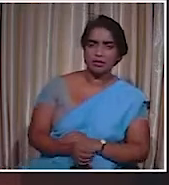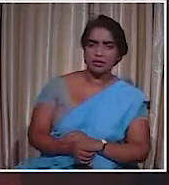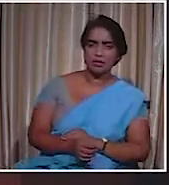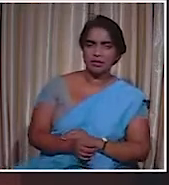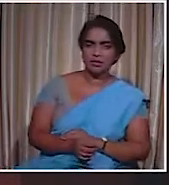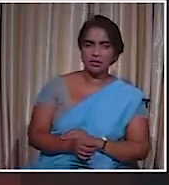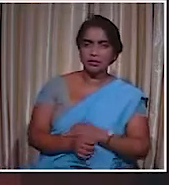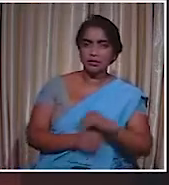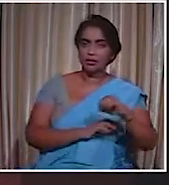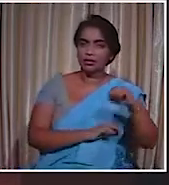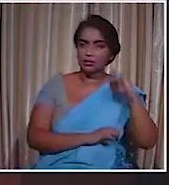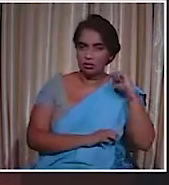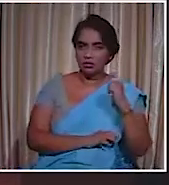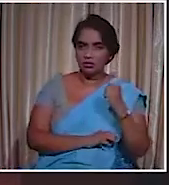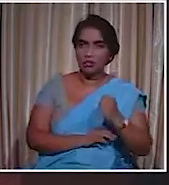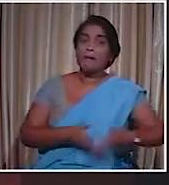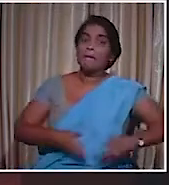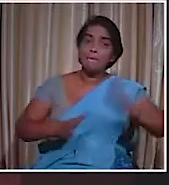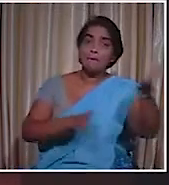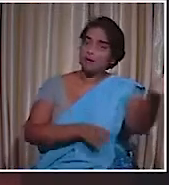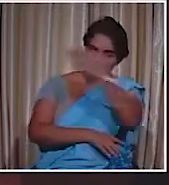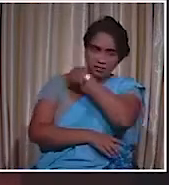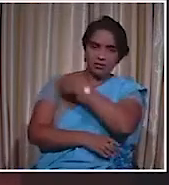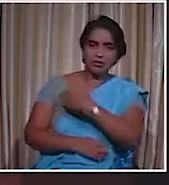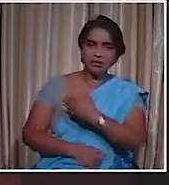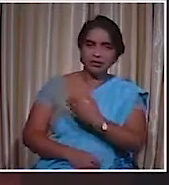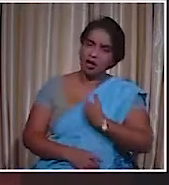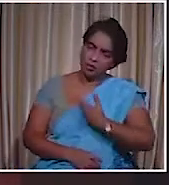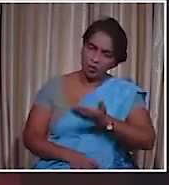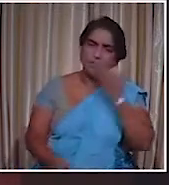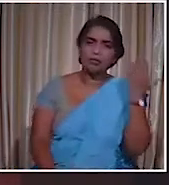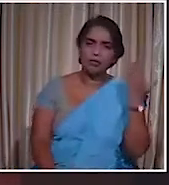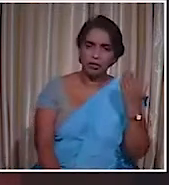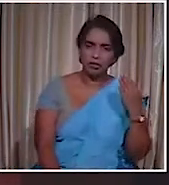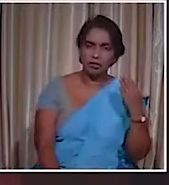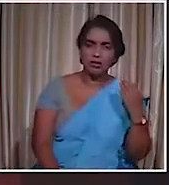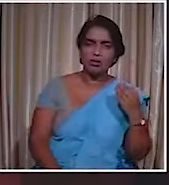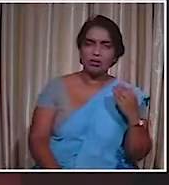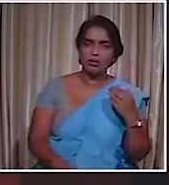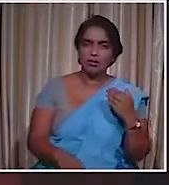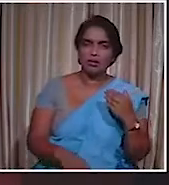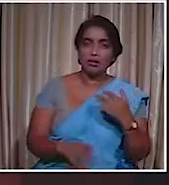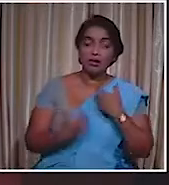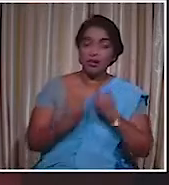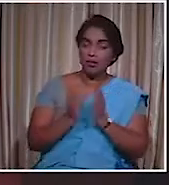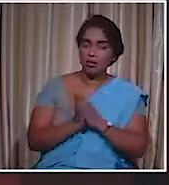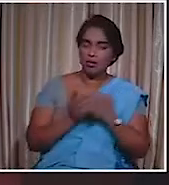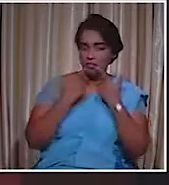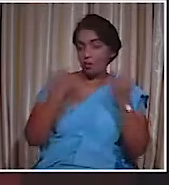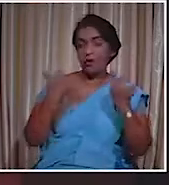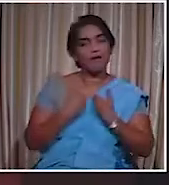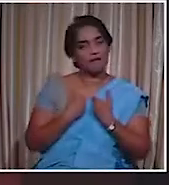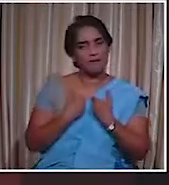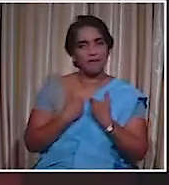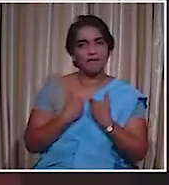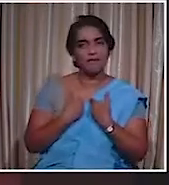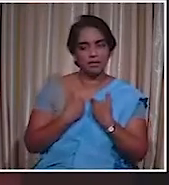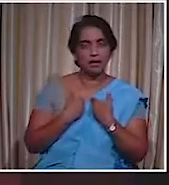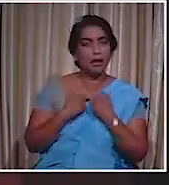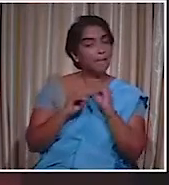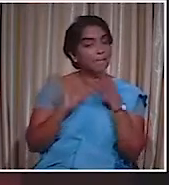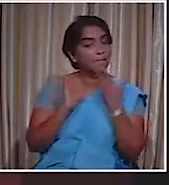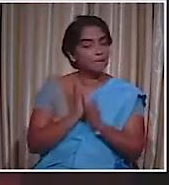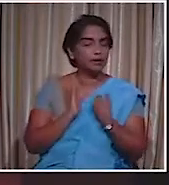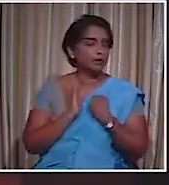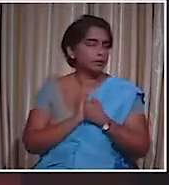තමුන්නාසේට කොණ්ඩක් තියනවා නම් බහිනෝක මහපාරට අපිට පුළුවන් බහින්න මොකද අපිට ආත්ම ගරුත්වයක් තියෙනවා අපි ප්‍රතිපත්ති ගරුක